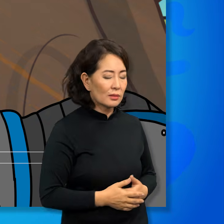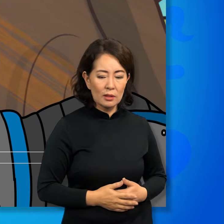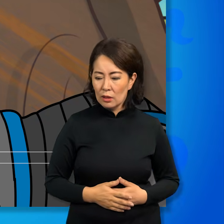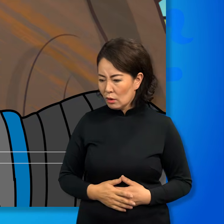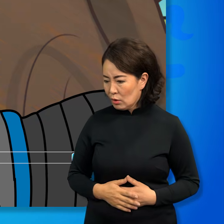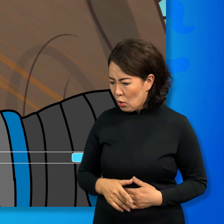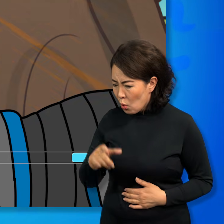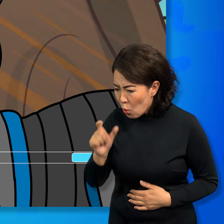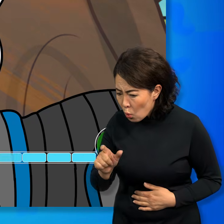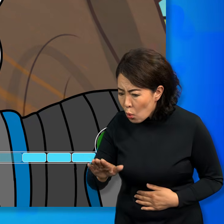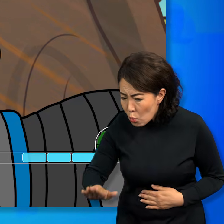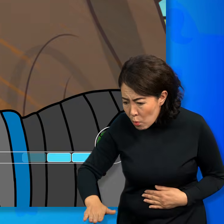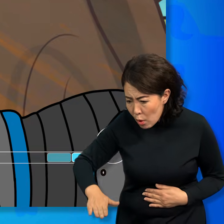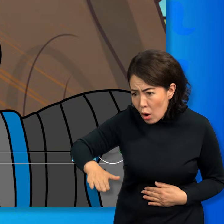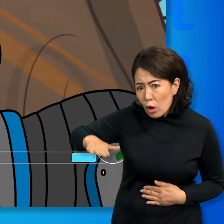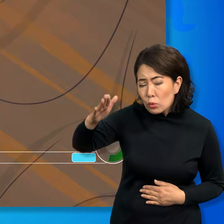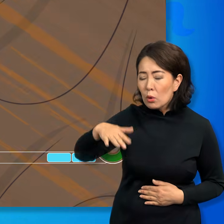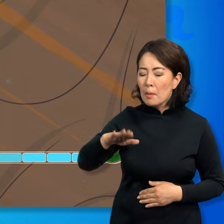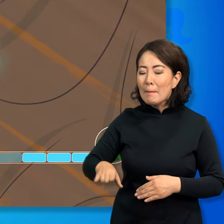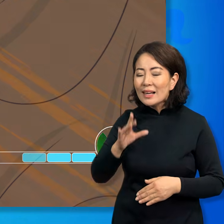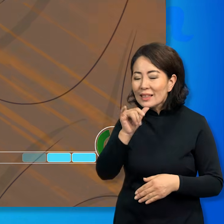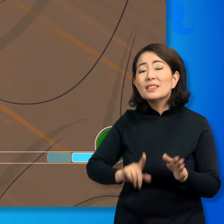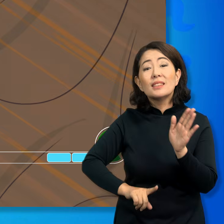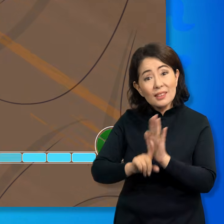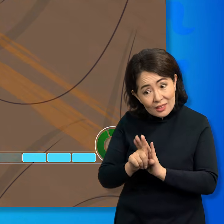Хүн болох багаасаа, хүлэг болох унганаасаа.